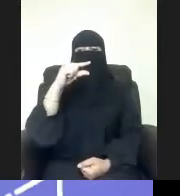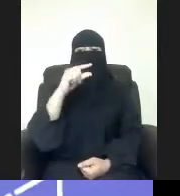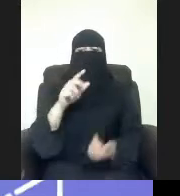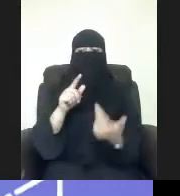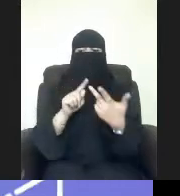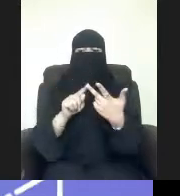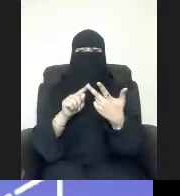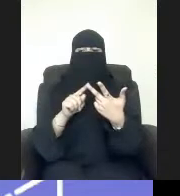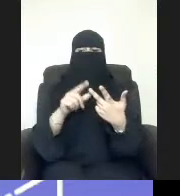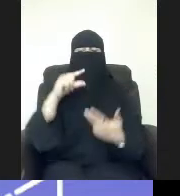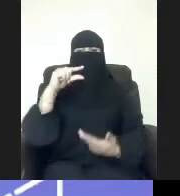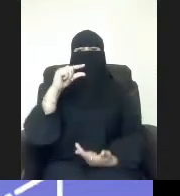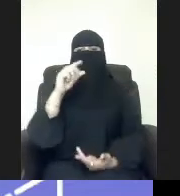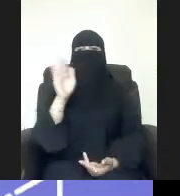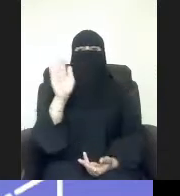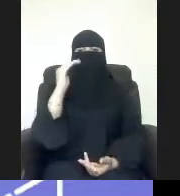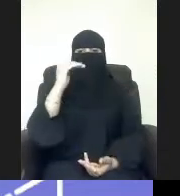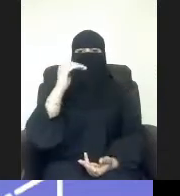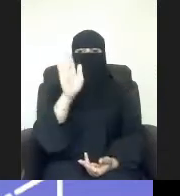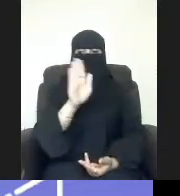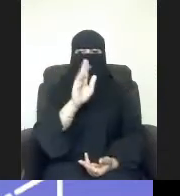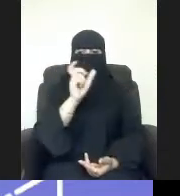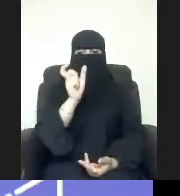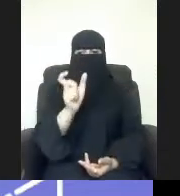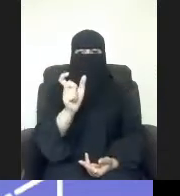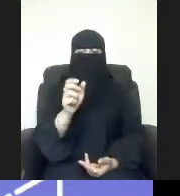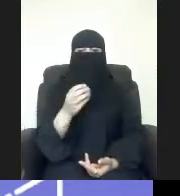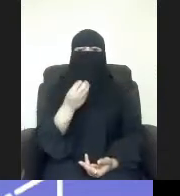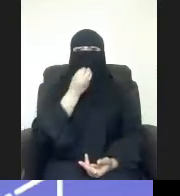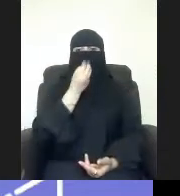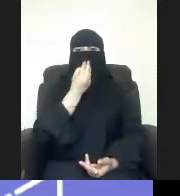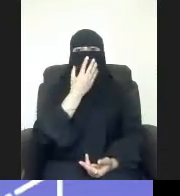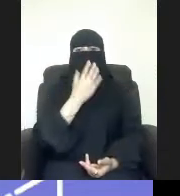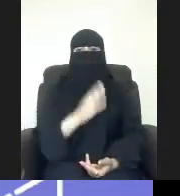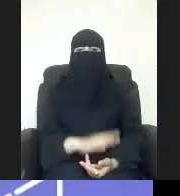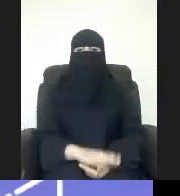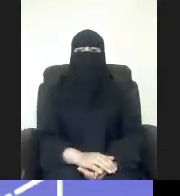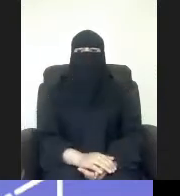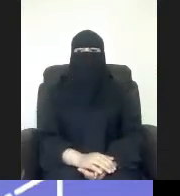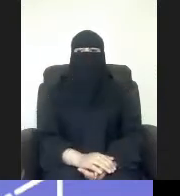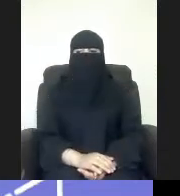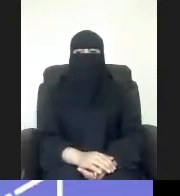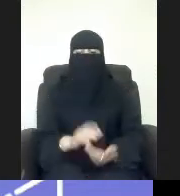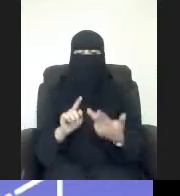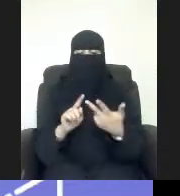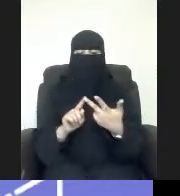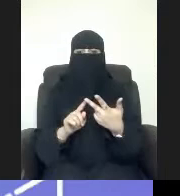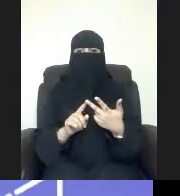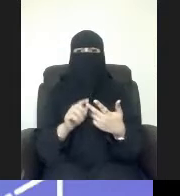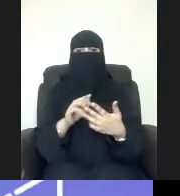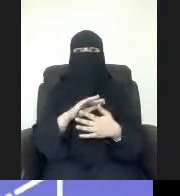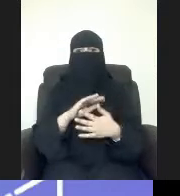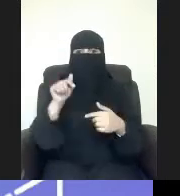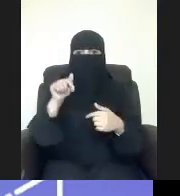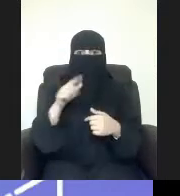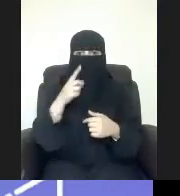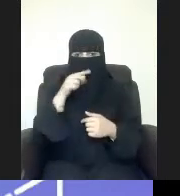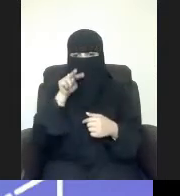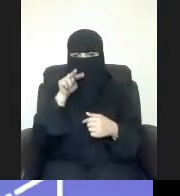خالد. استأذنكم قبل البدء بإضافة رابط، سيكون هناك رابط مضاف لكم عبر